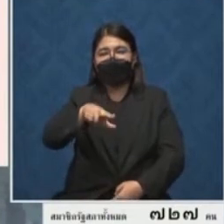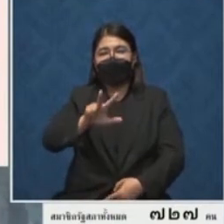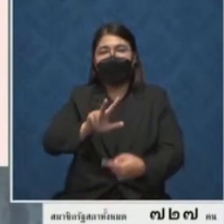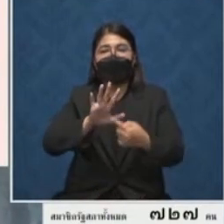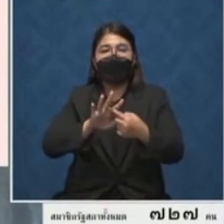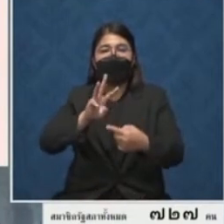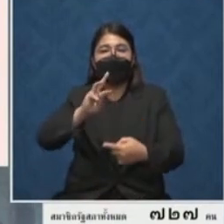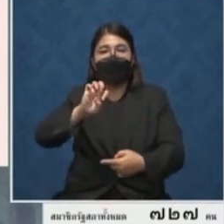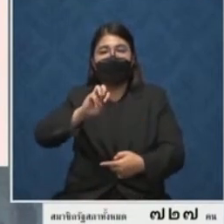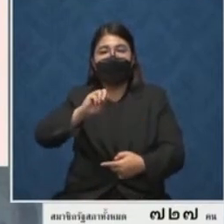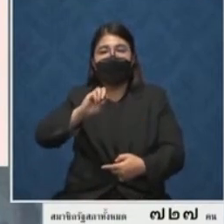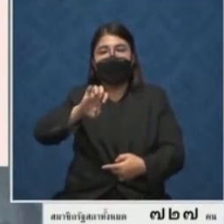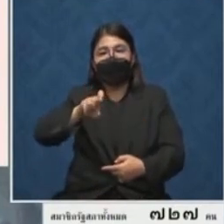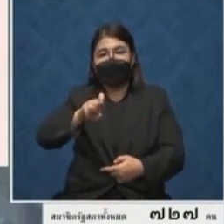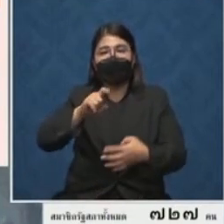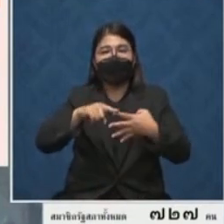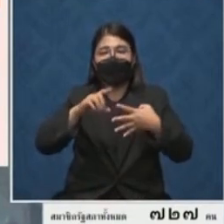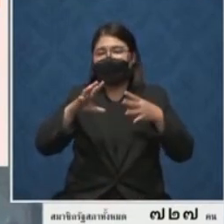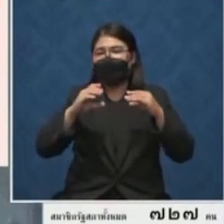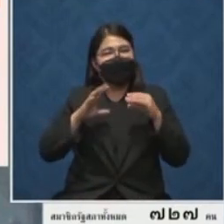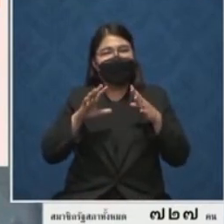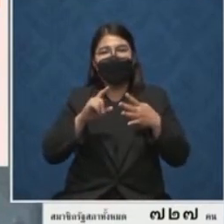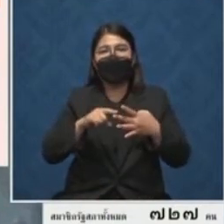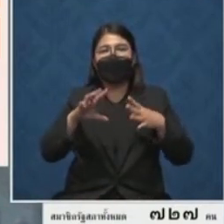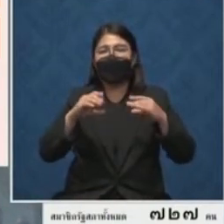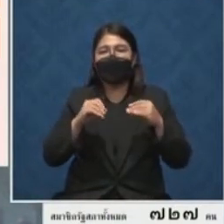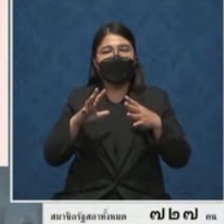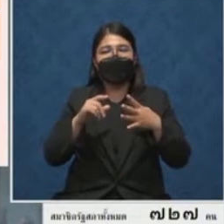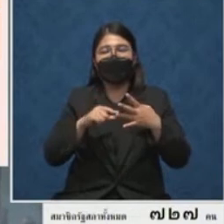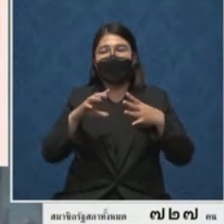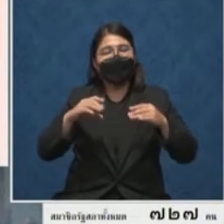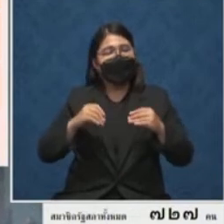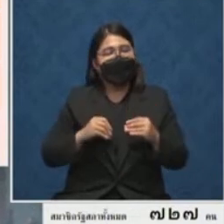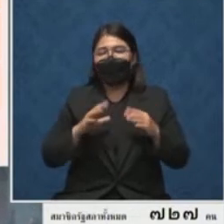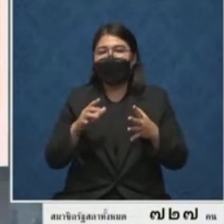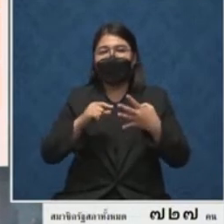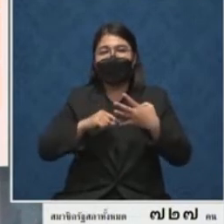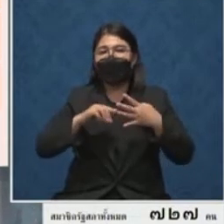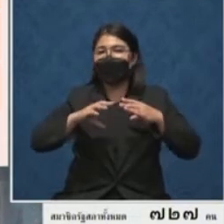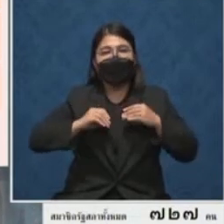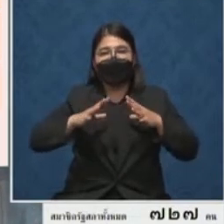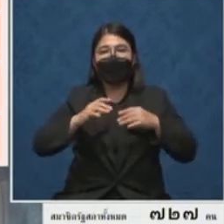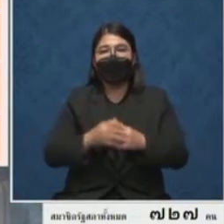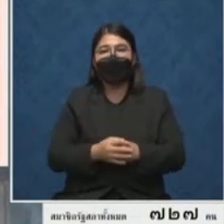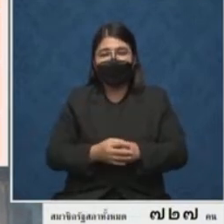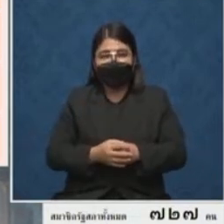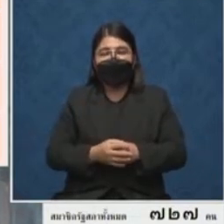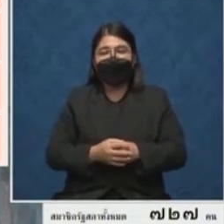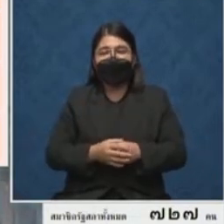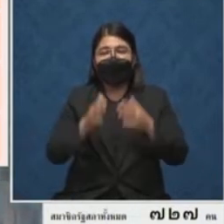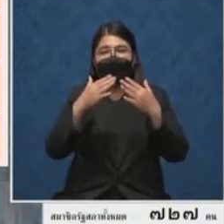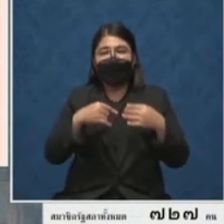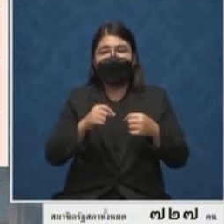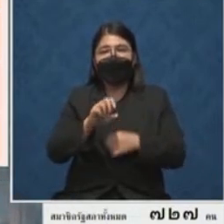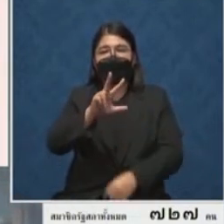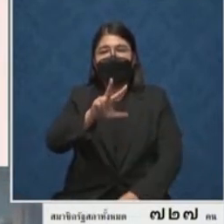การ2ไม่รับหลักการ3ไม่รับหลักการ4ไม่รับหลักการครับ 369นายเ